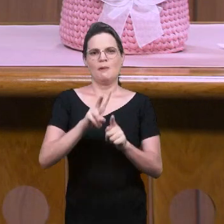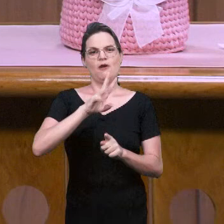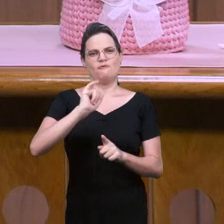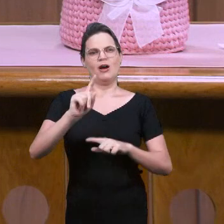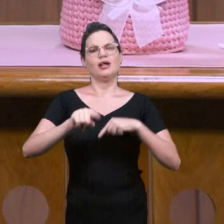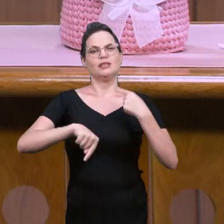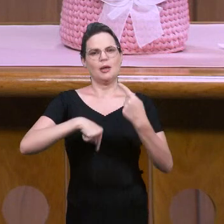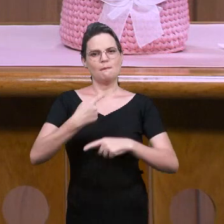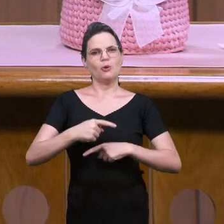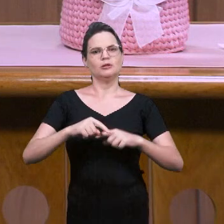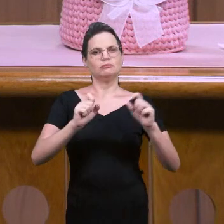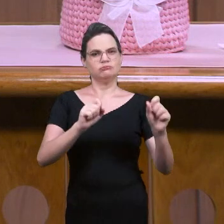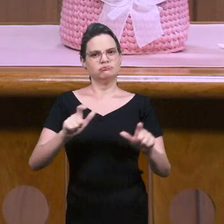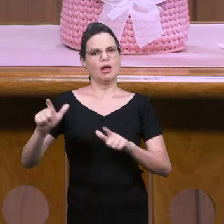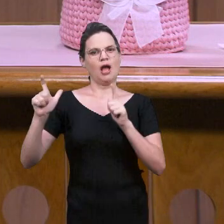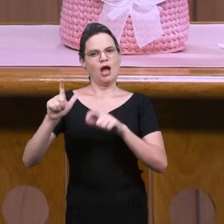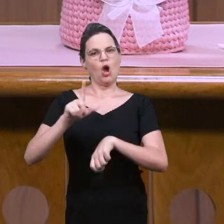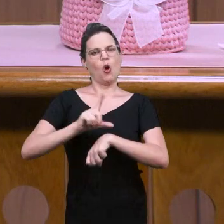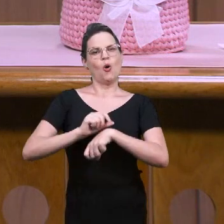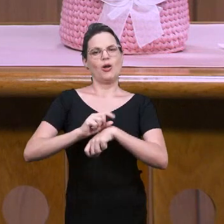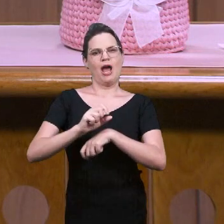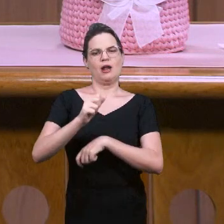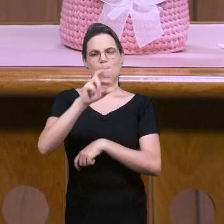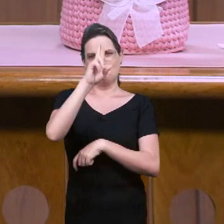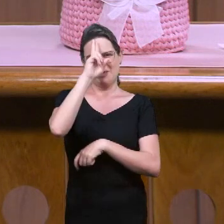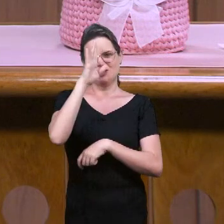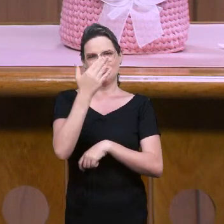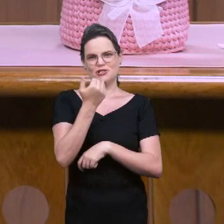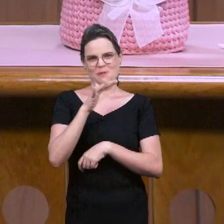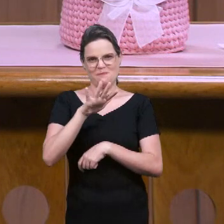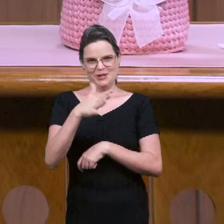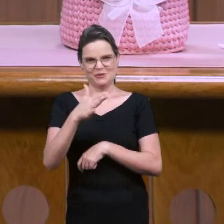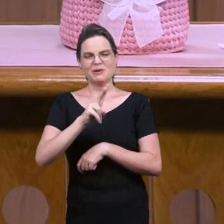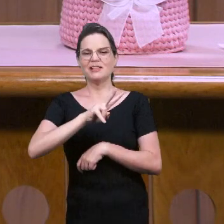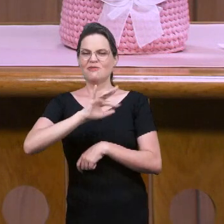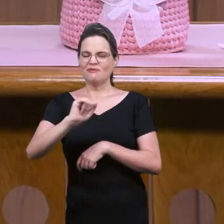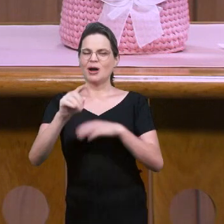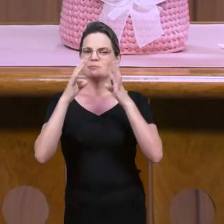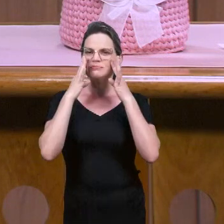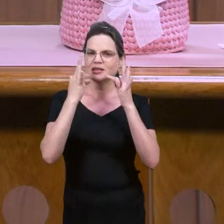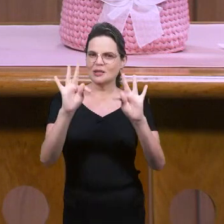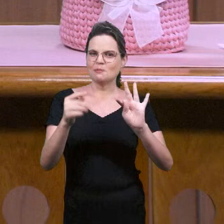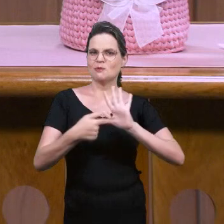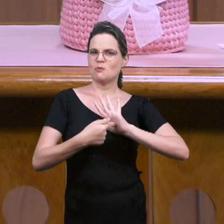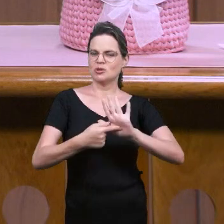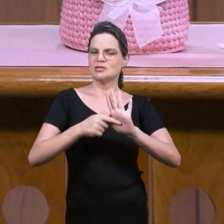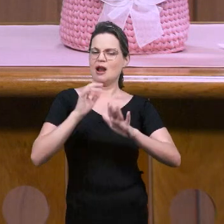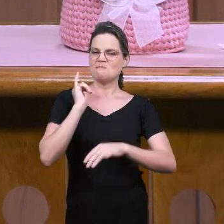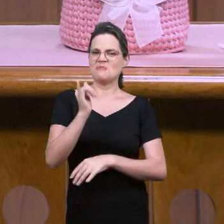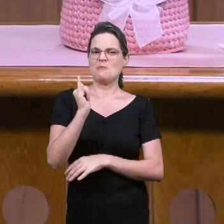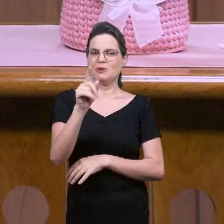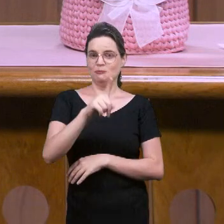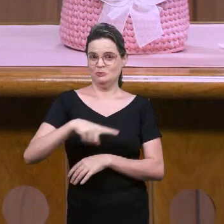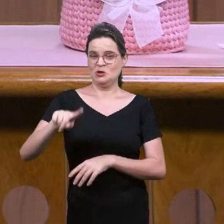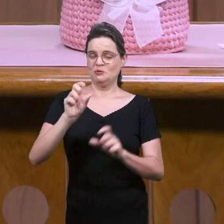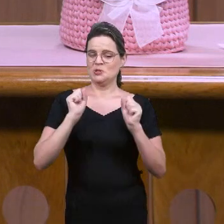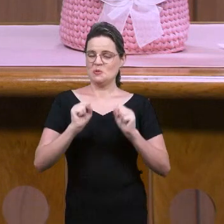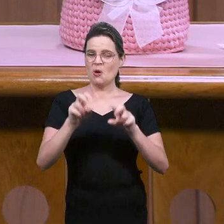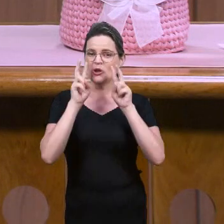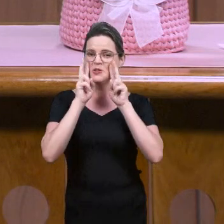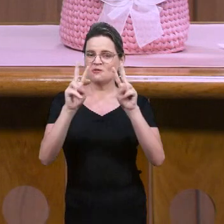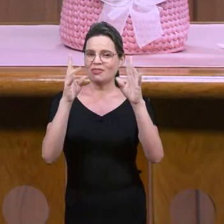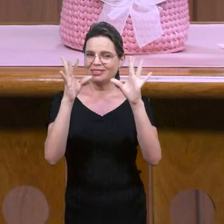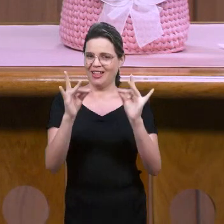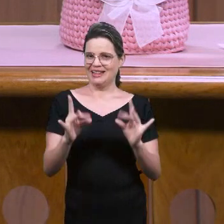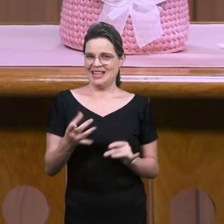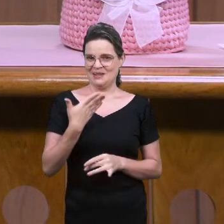d'ailleurs seront passés ici d'ici peu à midi dans la programmation des témoignages de l'école biblique où vous allez pouvoir voir